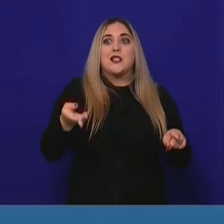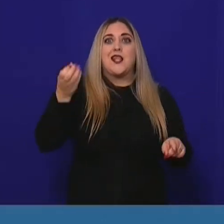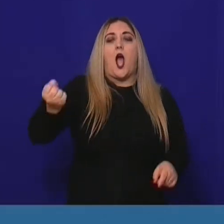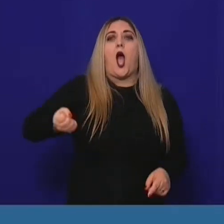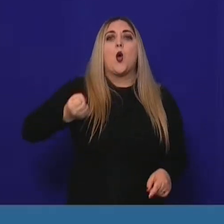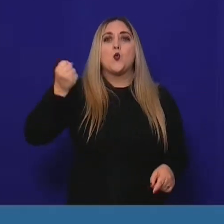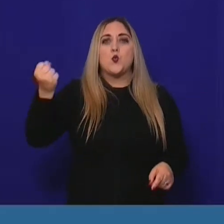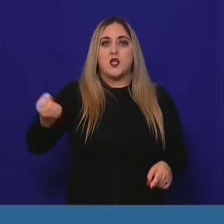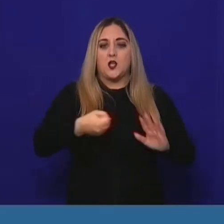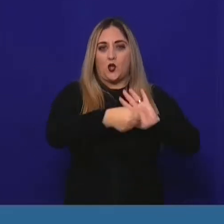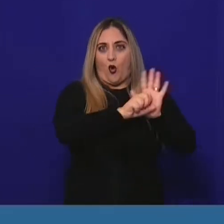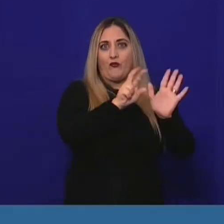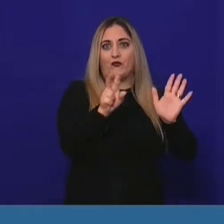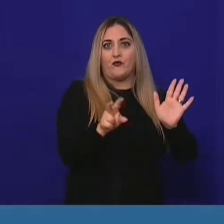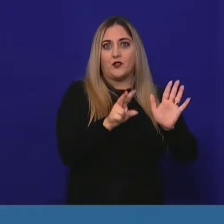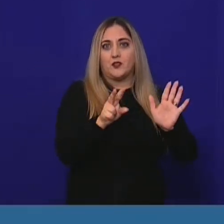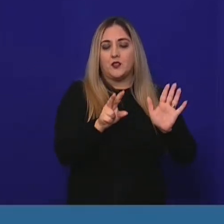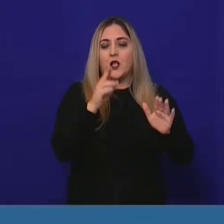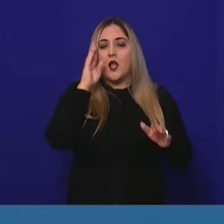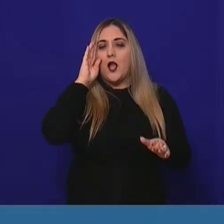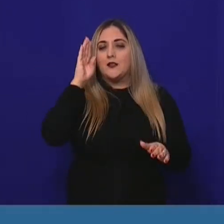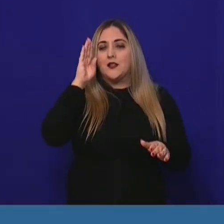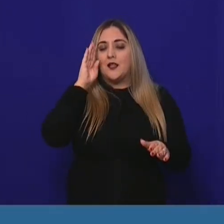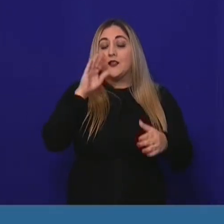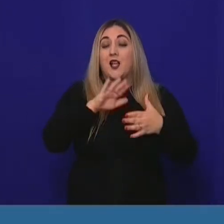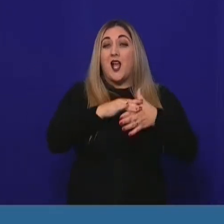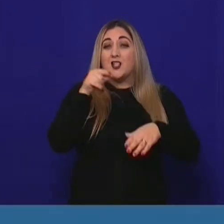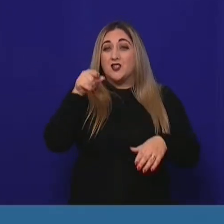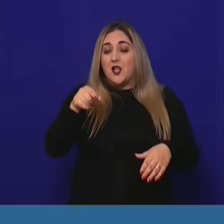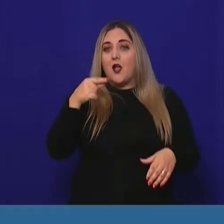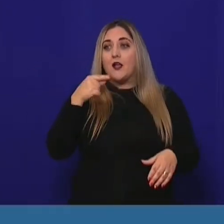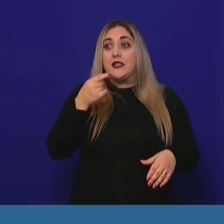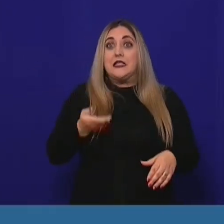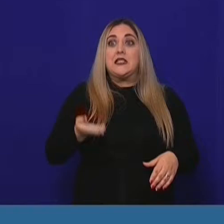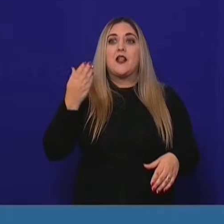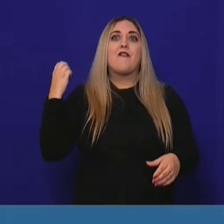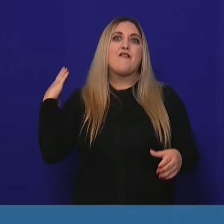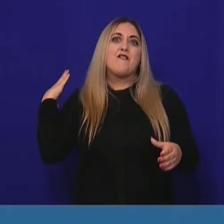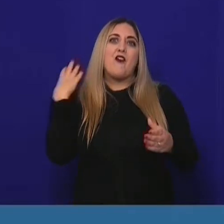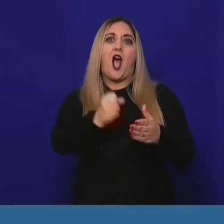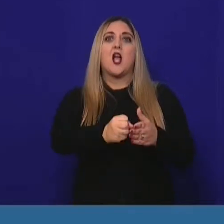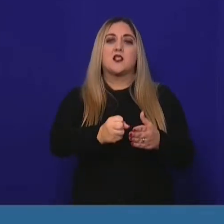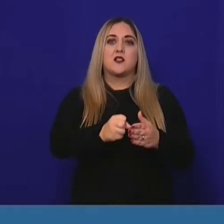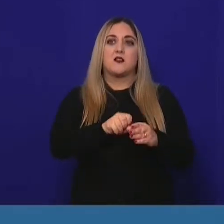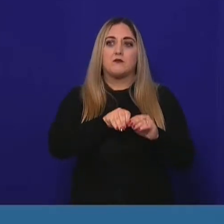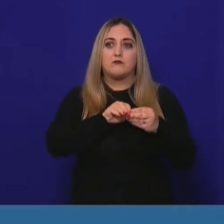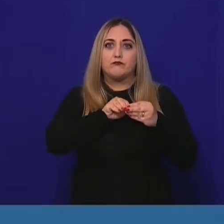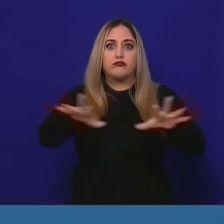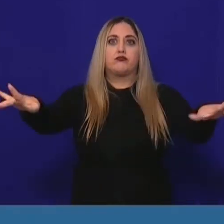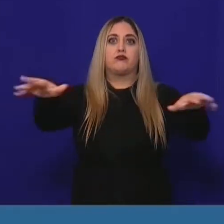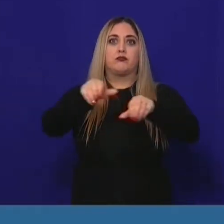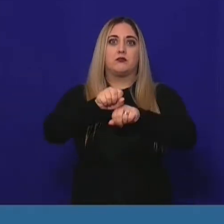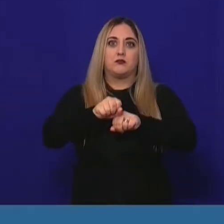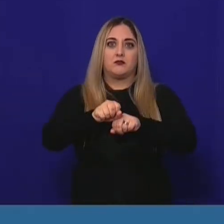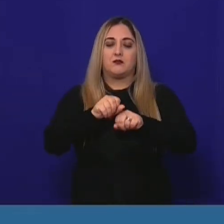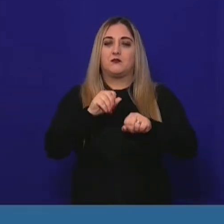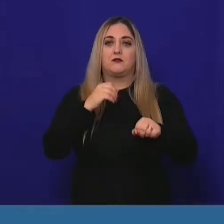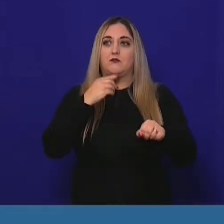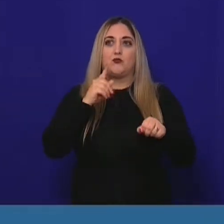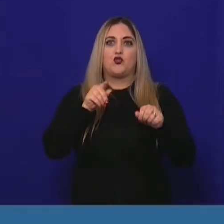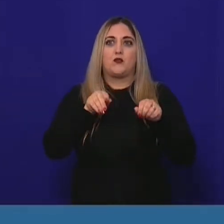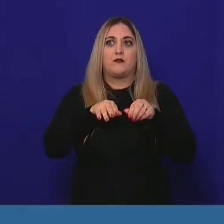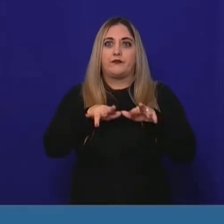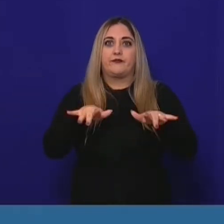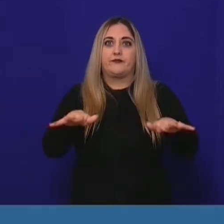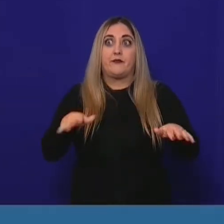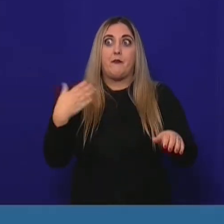dan il-varjant ikun trasmess iktar mill-COVID li konna qegħdin naraw qabel. U għalhekk li Malta